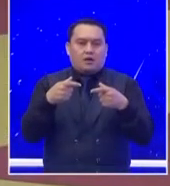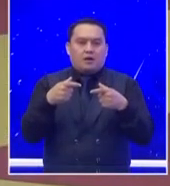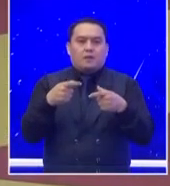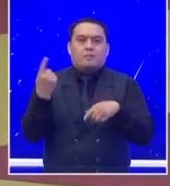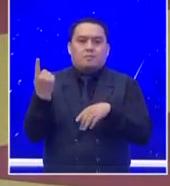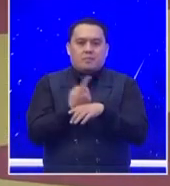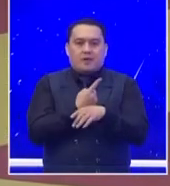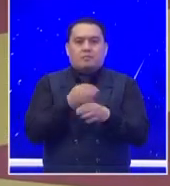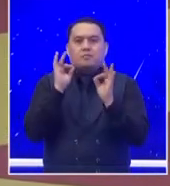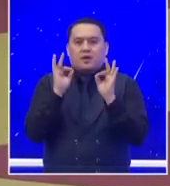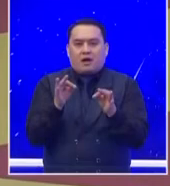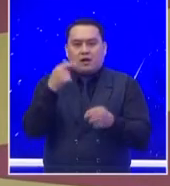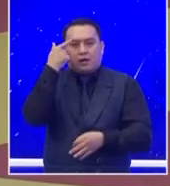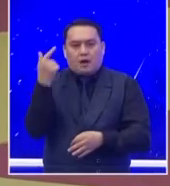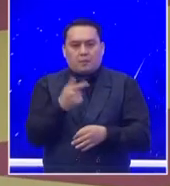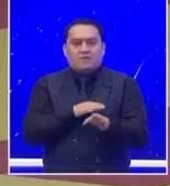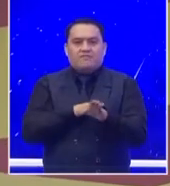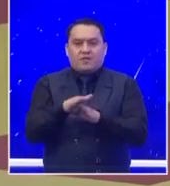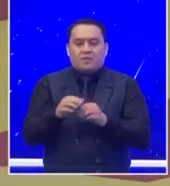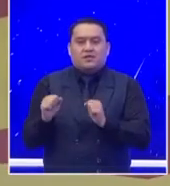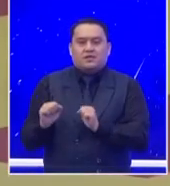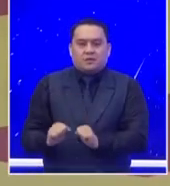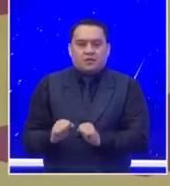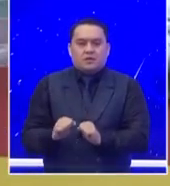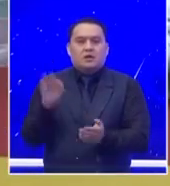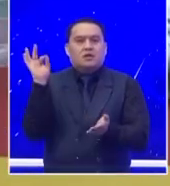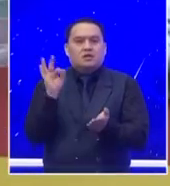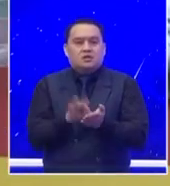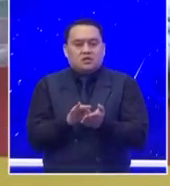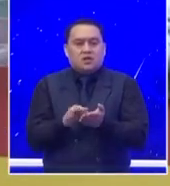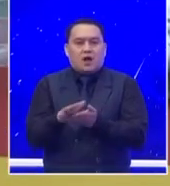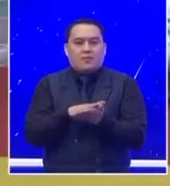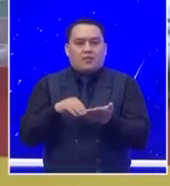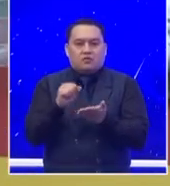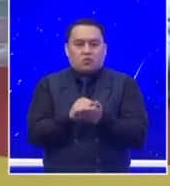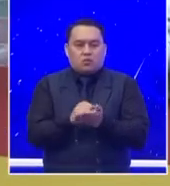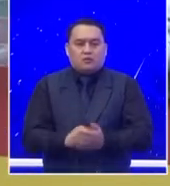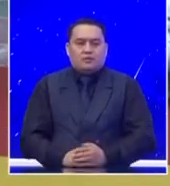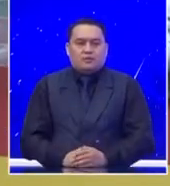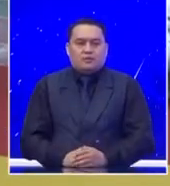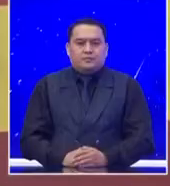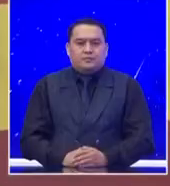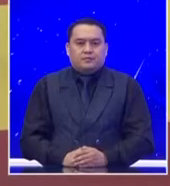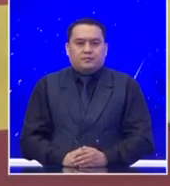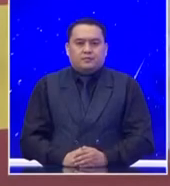задача спортсменов – правильно и грамотно выполнить оборонительные действия. Цель – поразить и обезвредить противника.